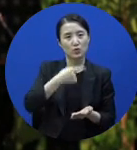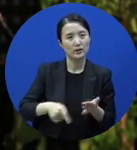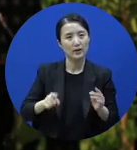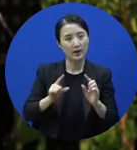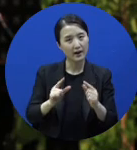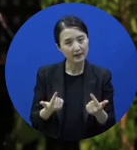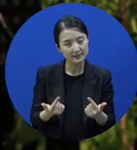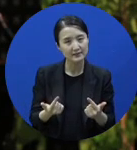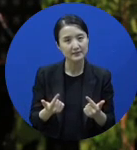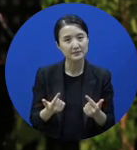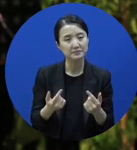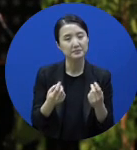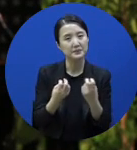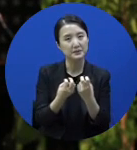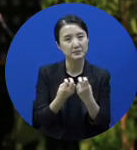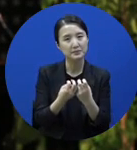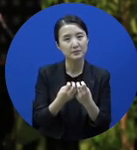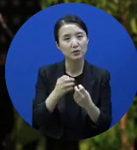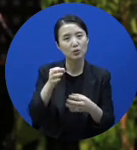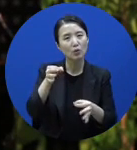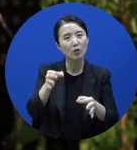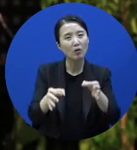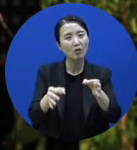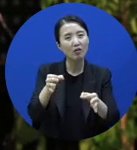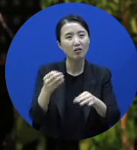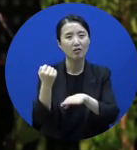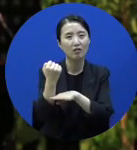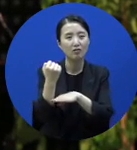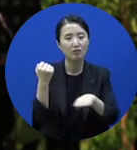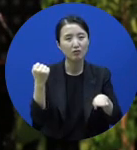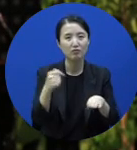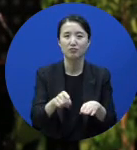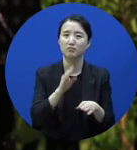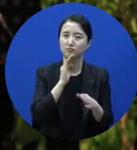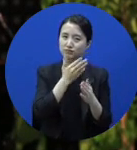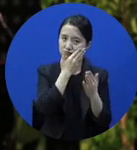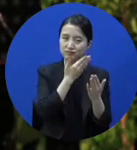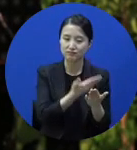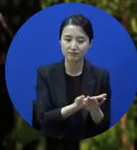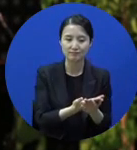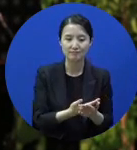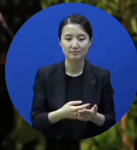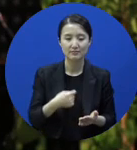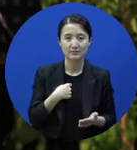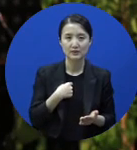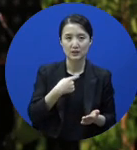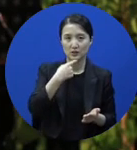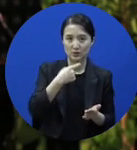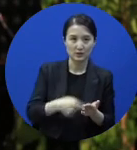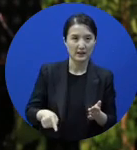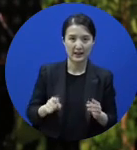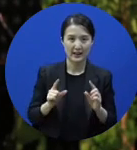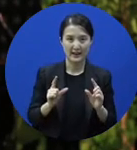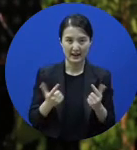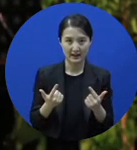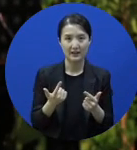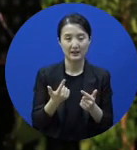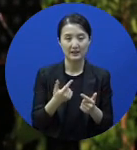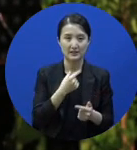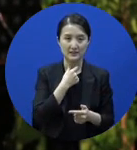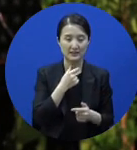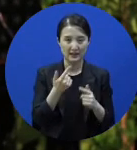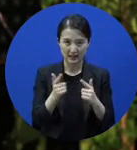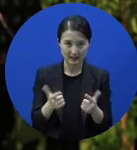손해보지 않는 가격이 가장 중요해요. 첫 번째는 얼마가 아니라 내가 갔을 때 손해보지 않겠다라고 하면 마음껏 도전해보시는 게 중요한